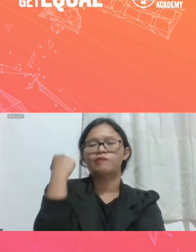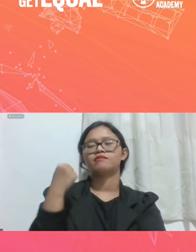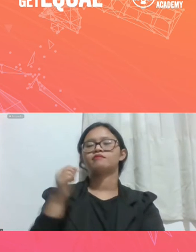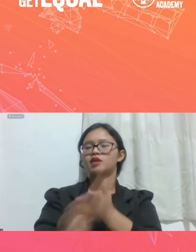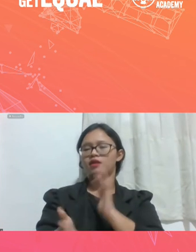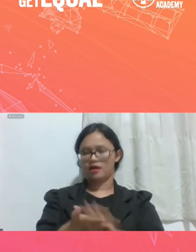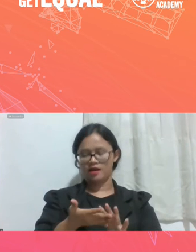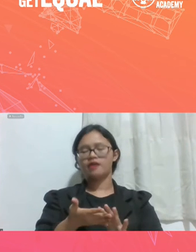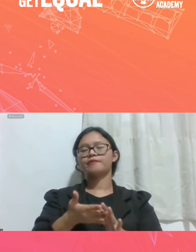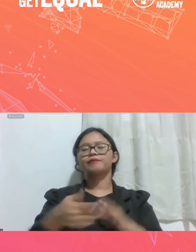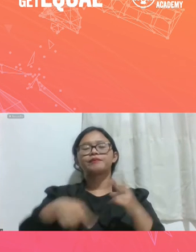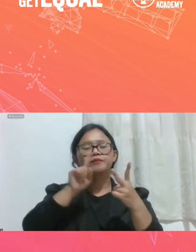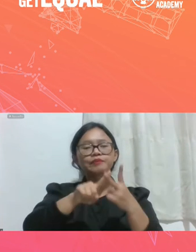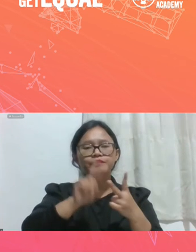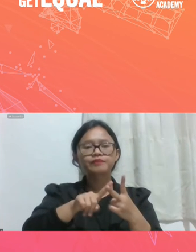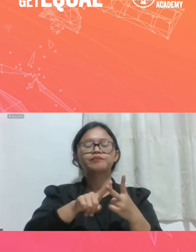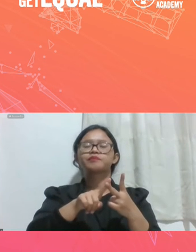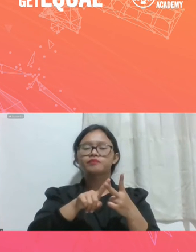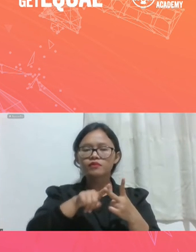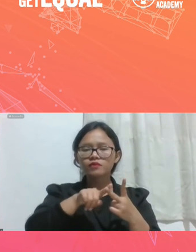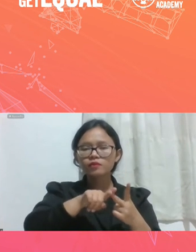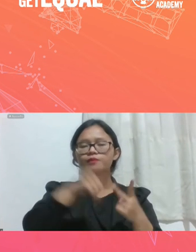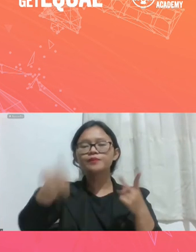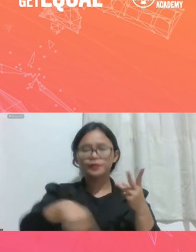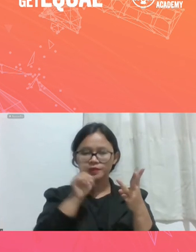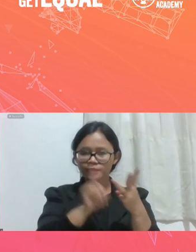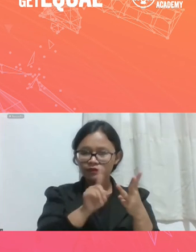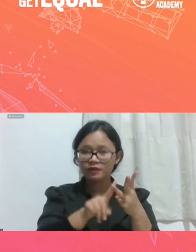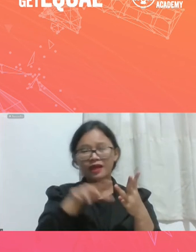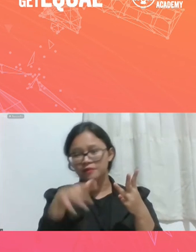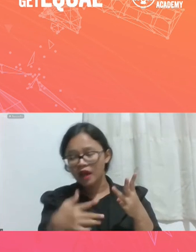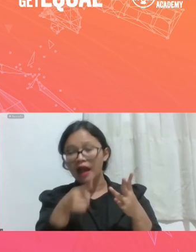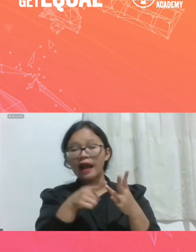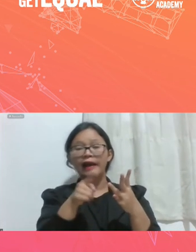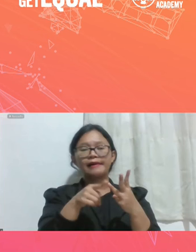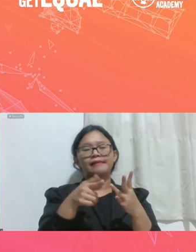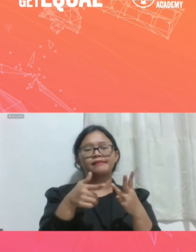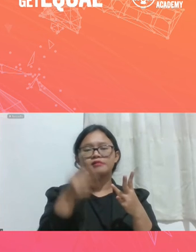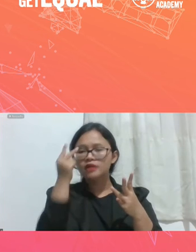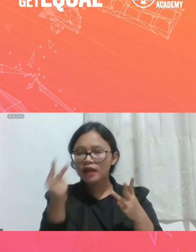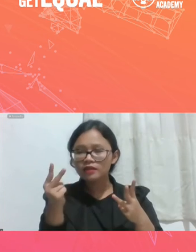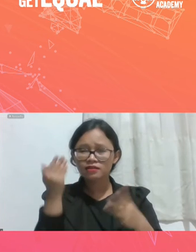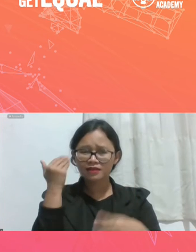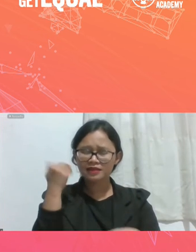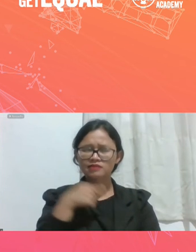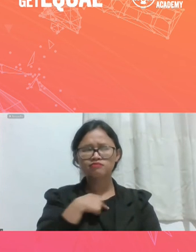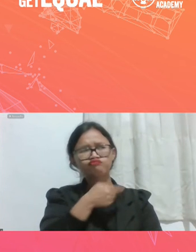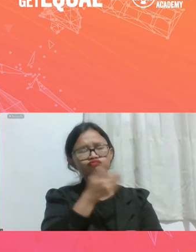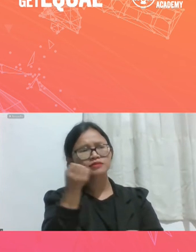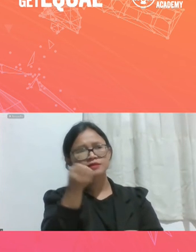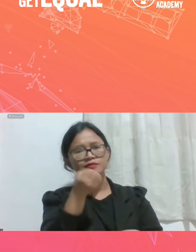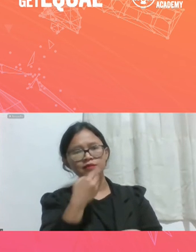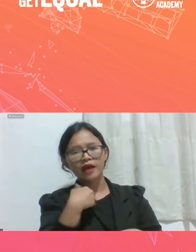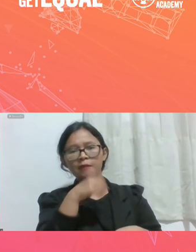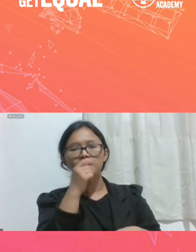dan kemudian yang paling kita bisa lihat lagi adalah ketika yang menjadi pelakunya. Tadi saya tertarik dengan yang disampaikan Pak